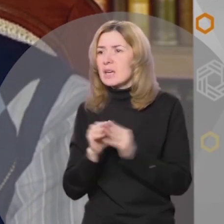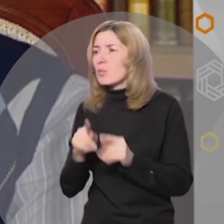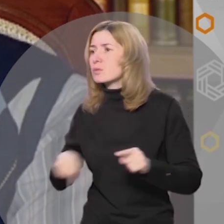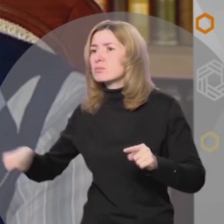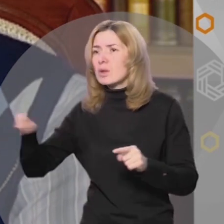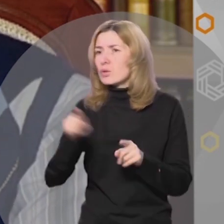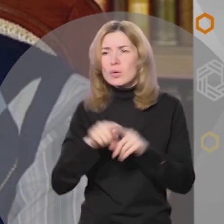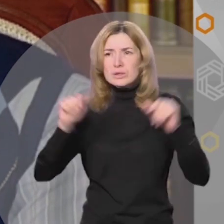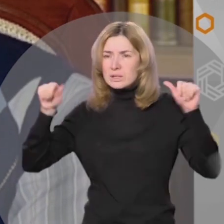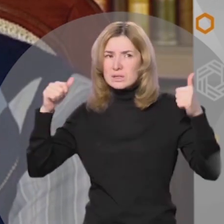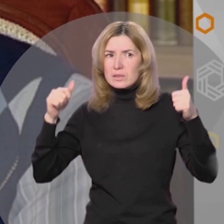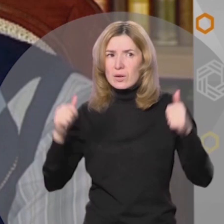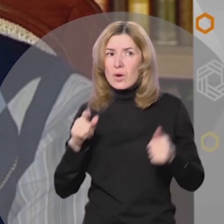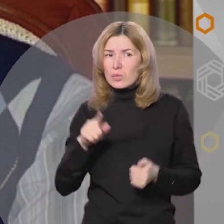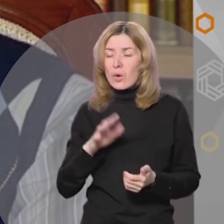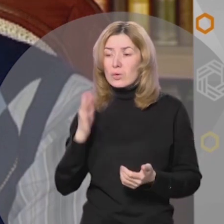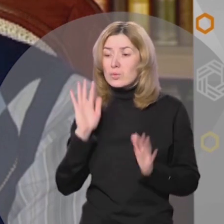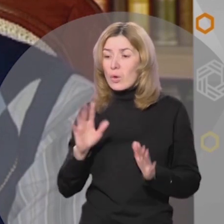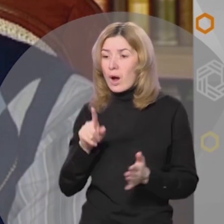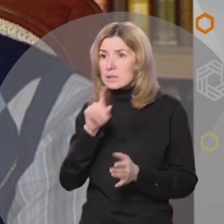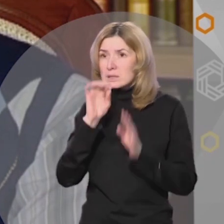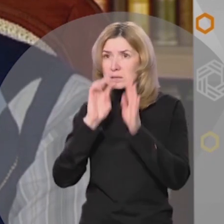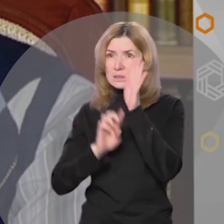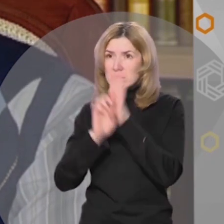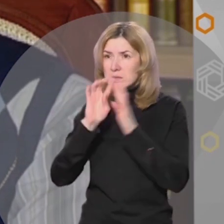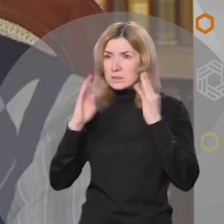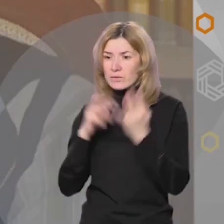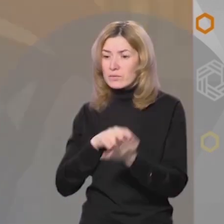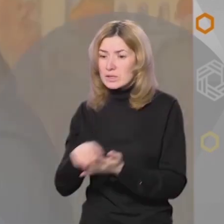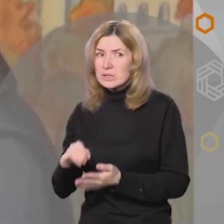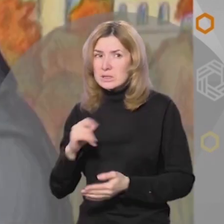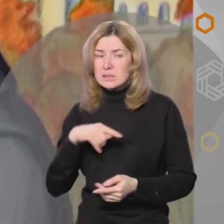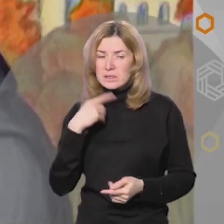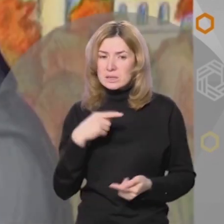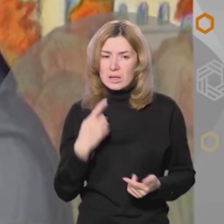неизвестно. Но только вышел он от старца и сказал: